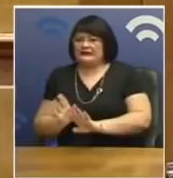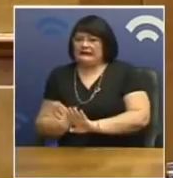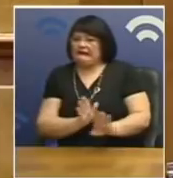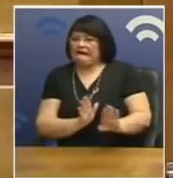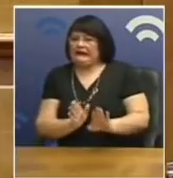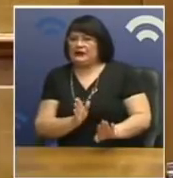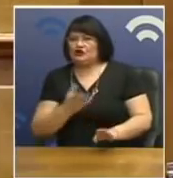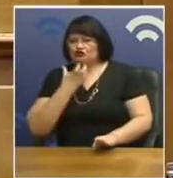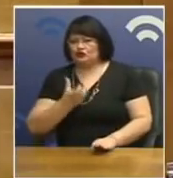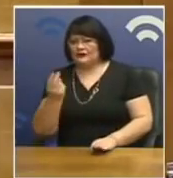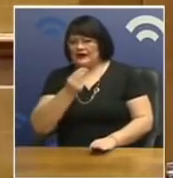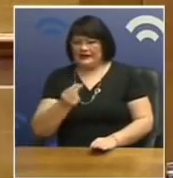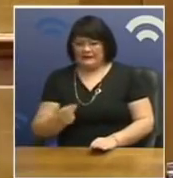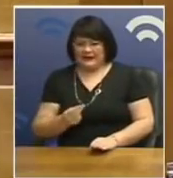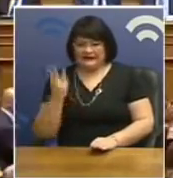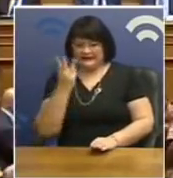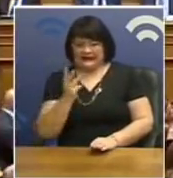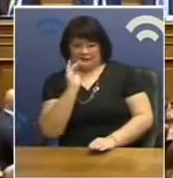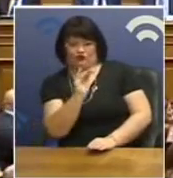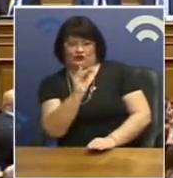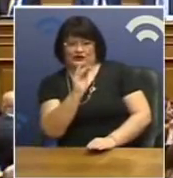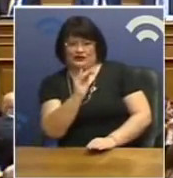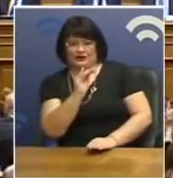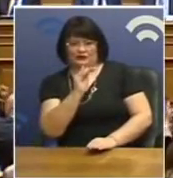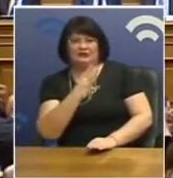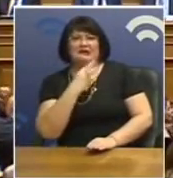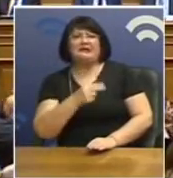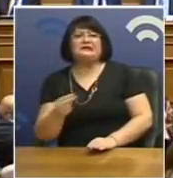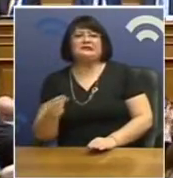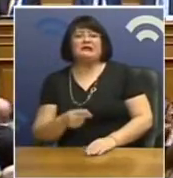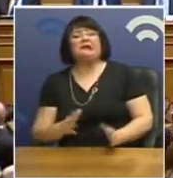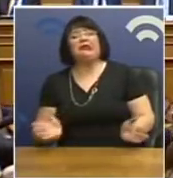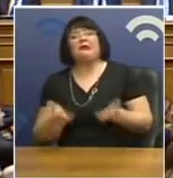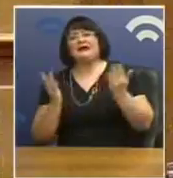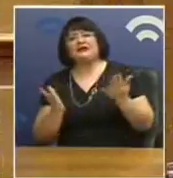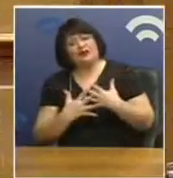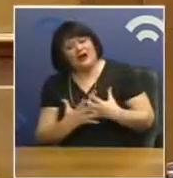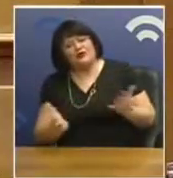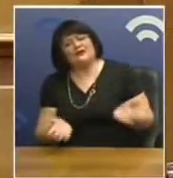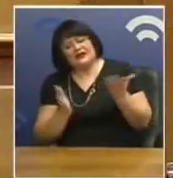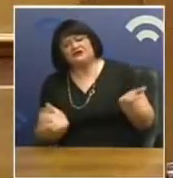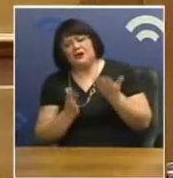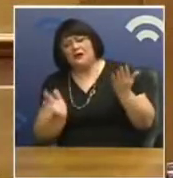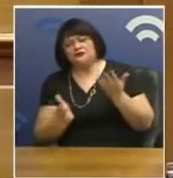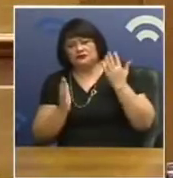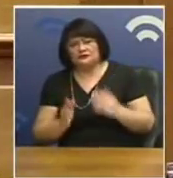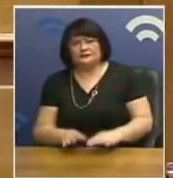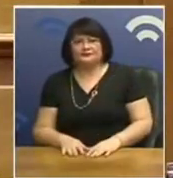ερωτήματα. Με άλλα λόγια, να αγαπιόμαστε. Και έρχομαι σε ένα προς